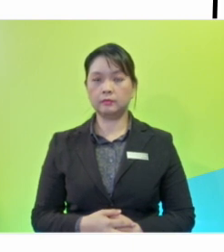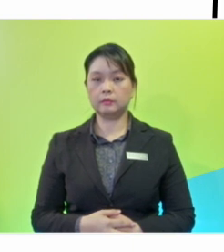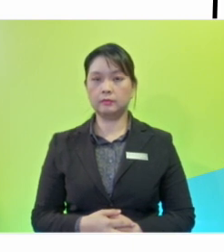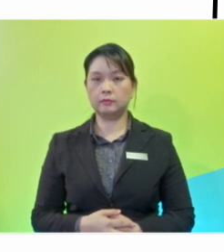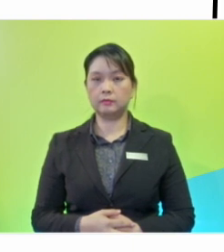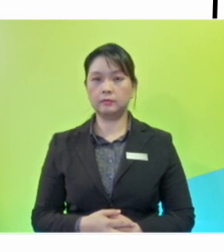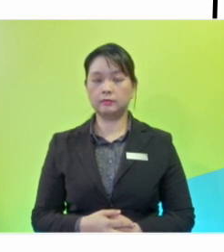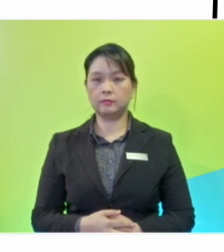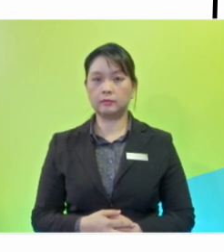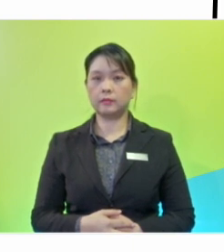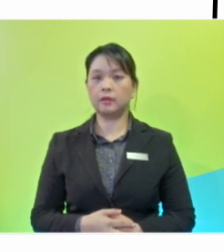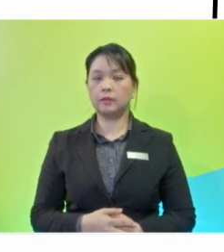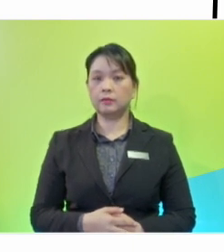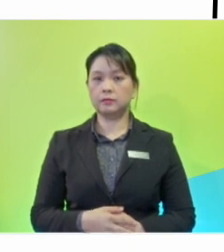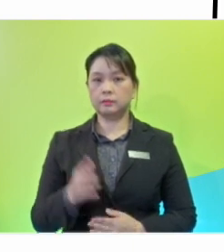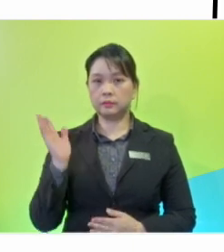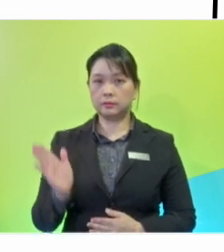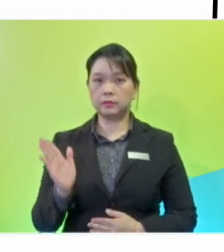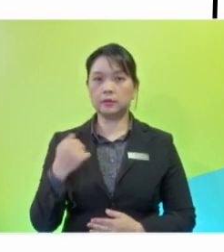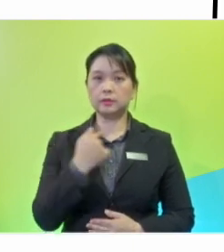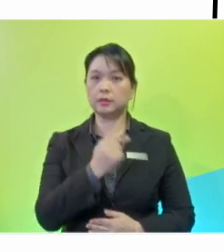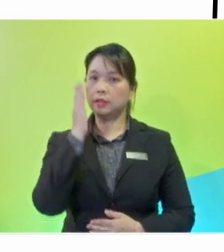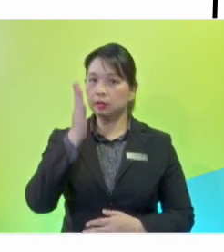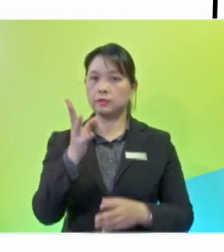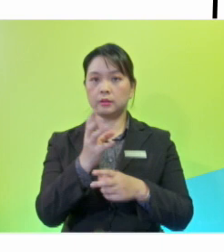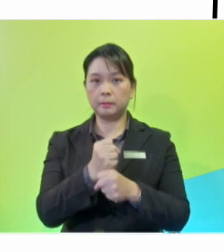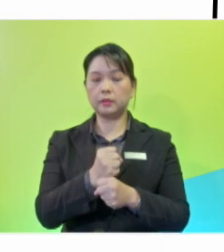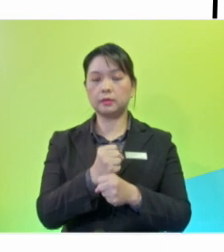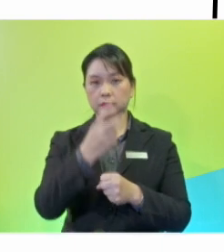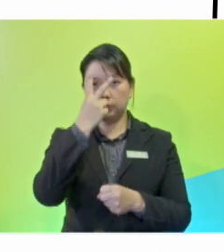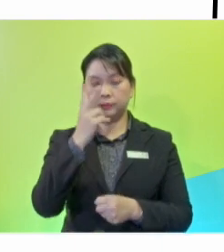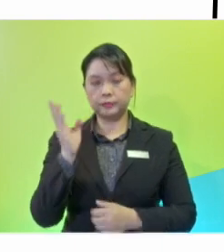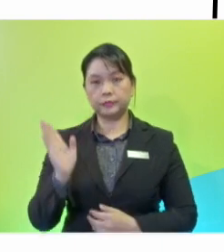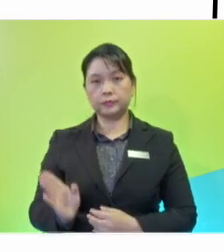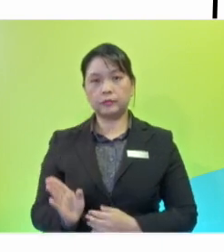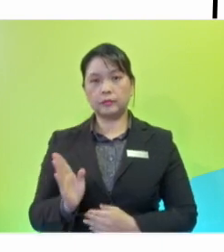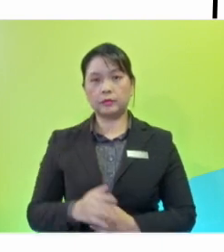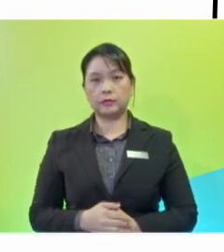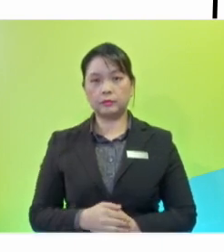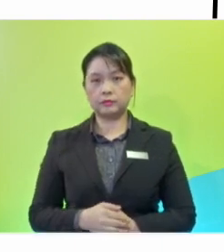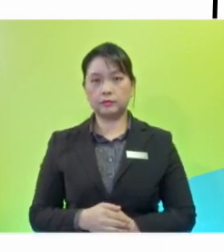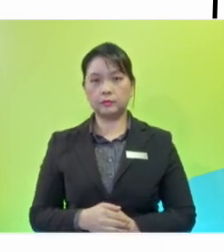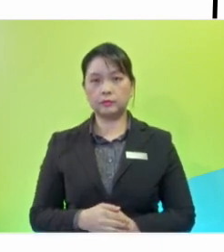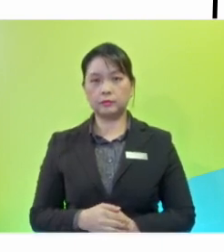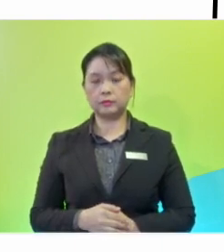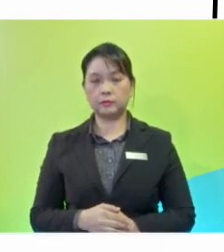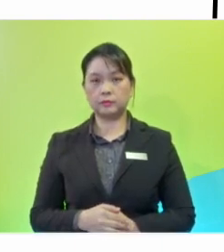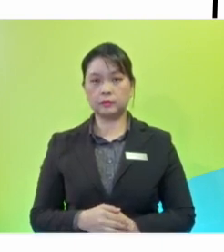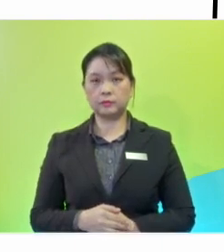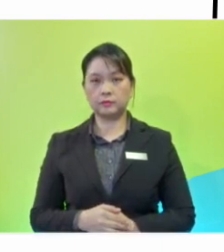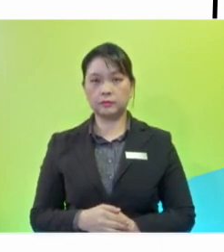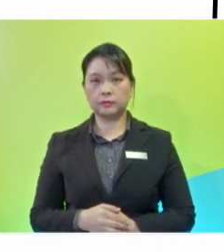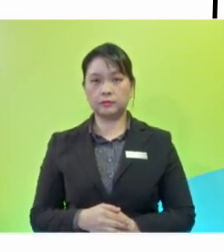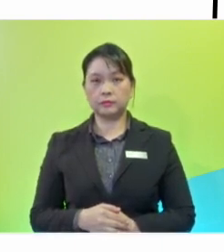maka kita kenapa n² + 1 nilai minimum daripada bentuk vertex kita akan Sambungkan dengan nilai minimum dari